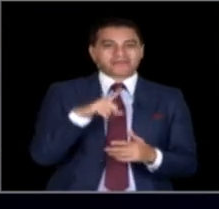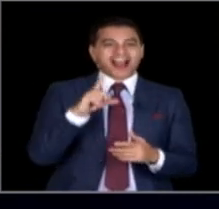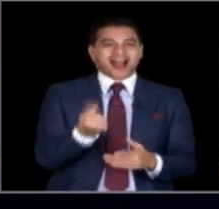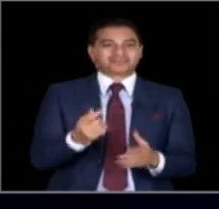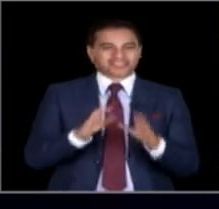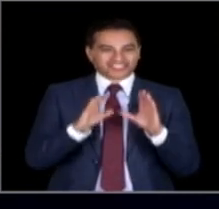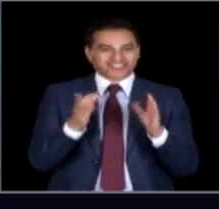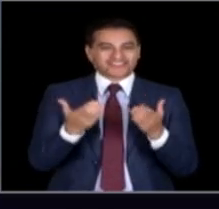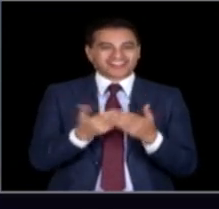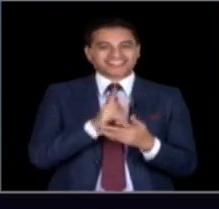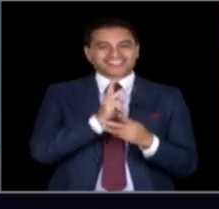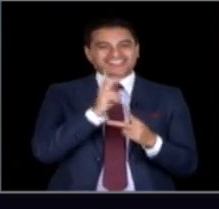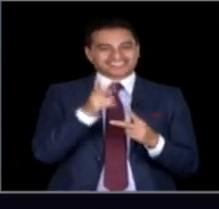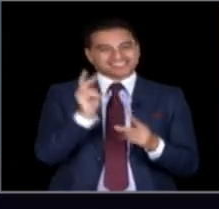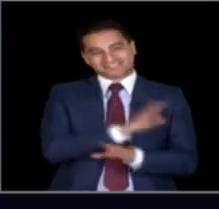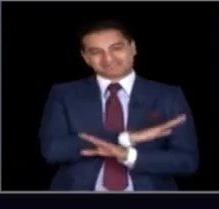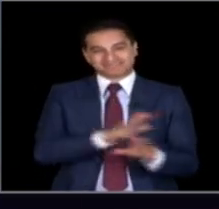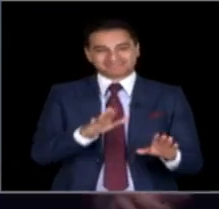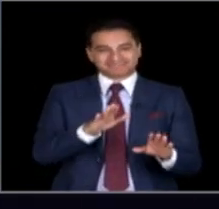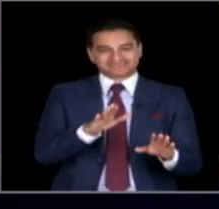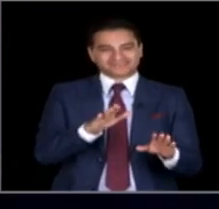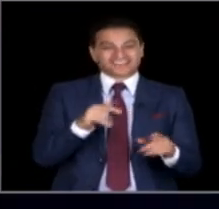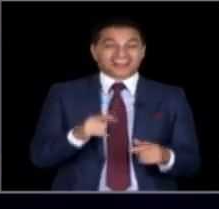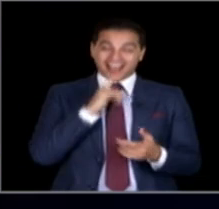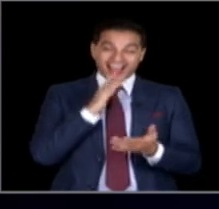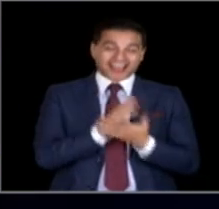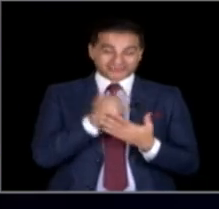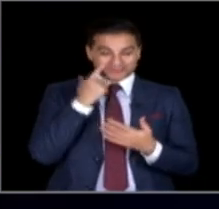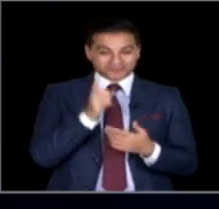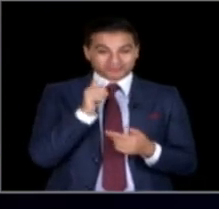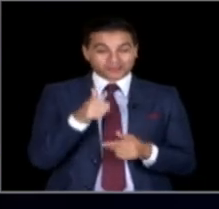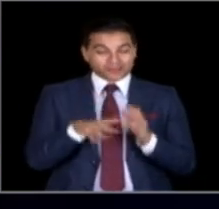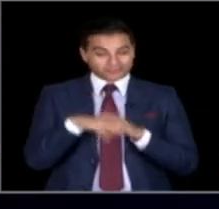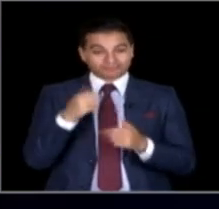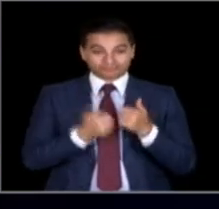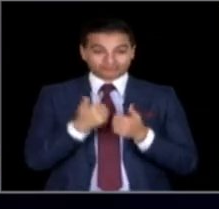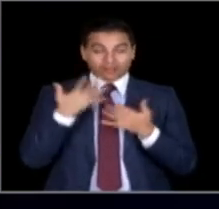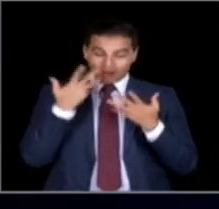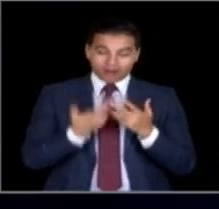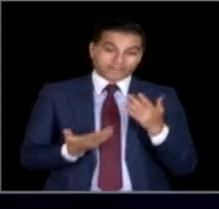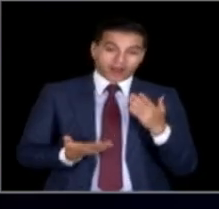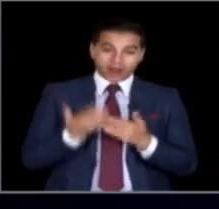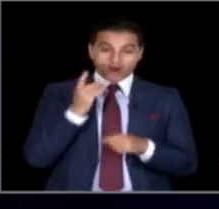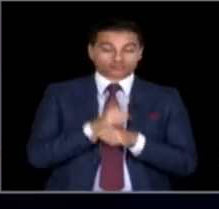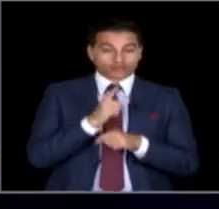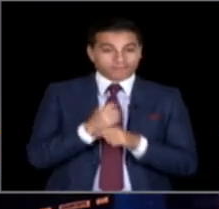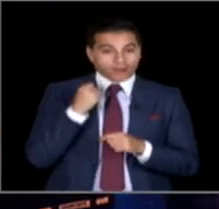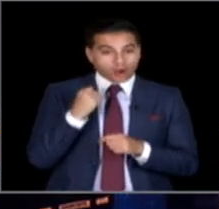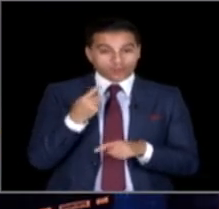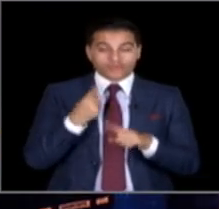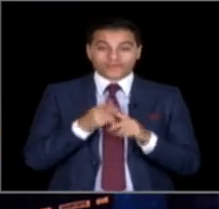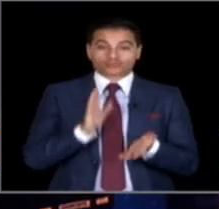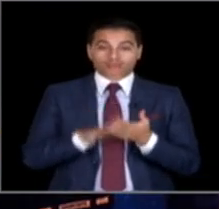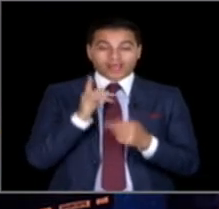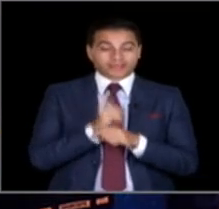ل15 فريق تاني. بالظبط كده. بص الحقيقه انتوا تألقتوا في التصفيات ومعاكم مدير فني قوي ومعاكم مدرب عام